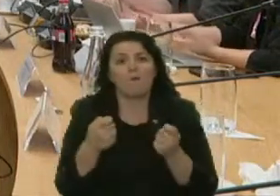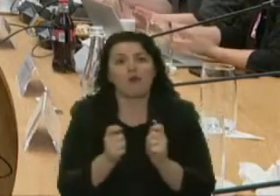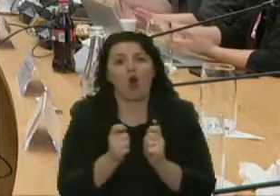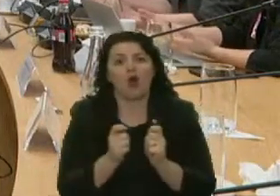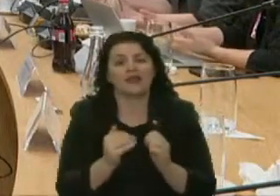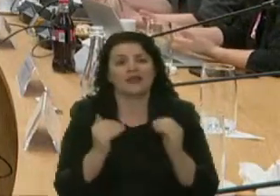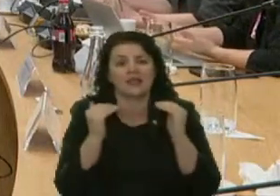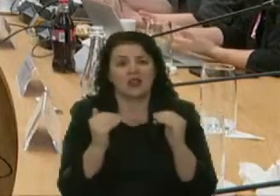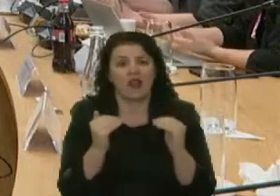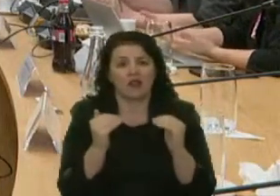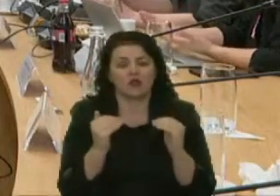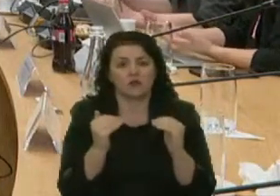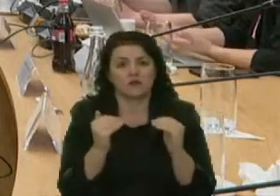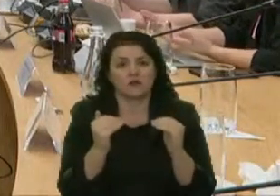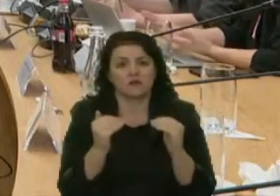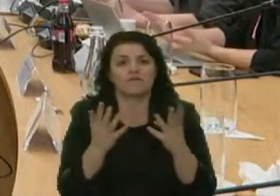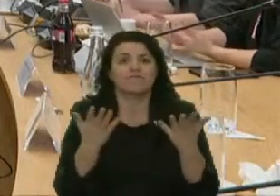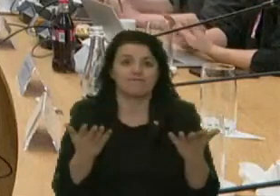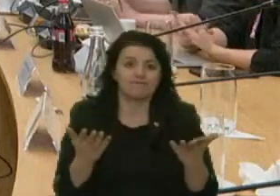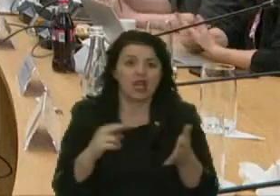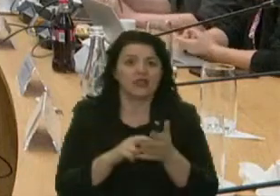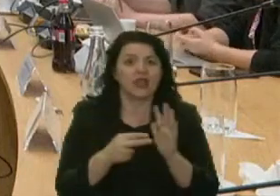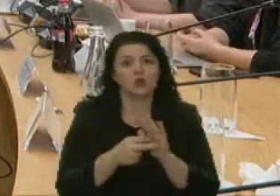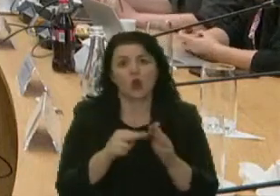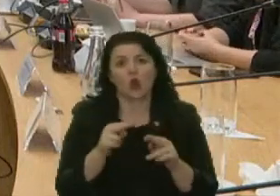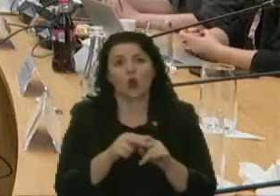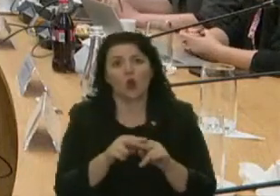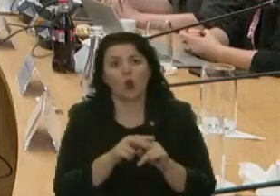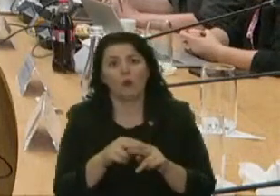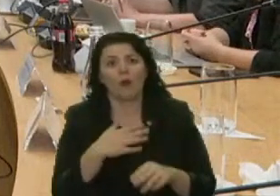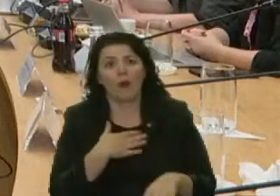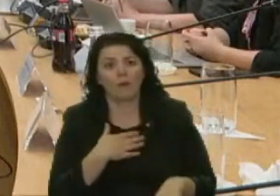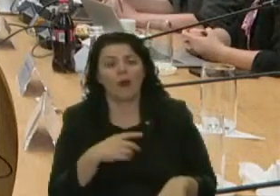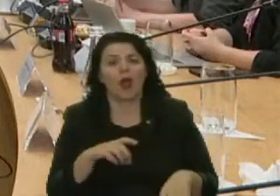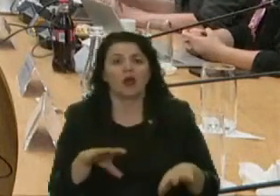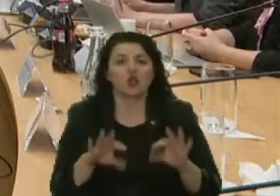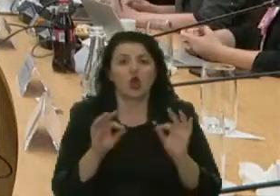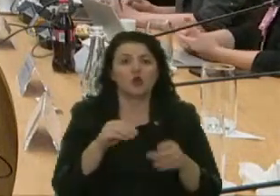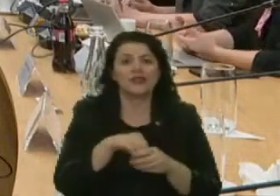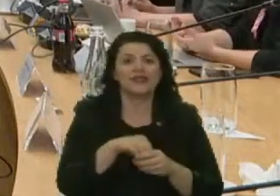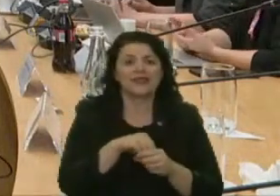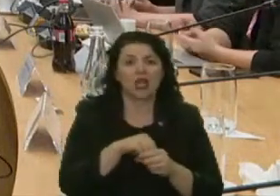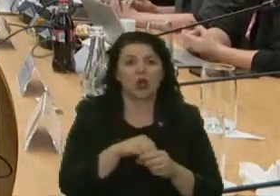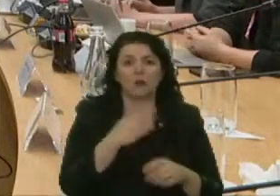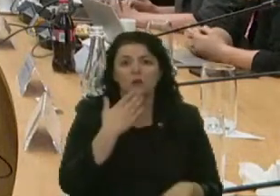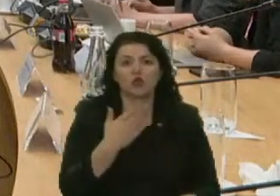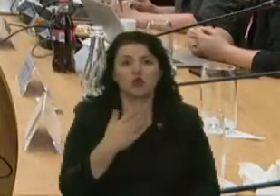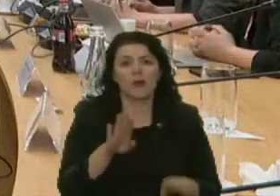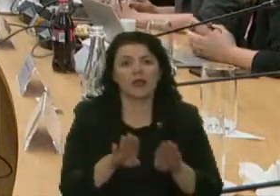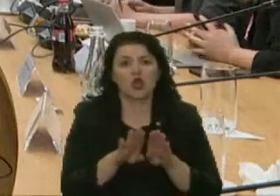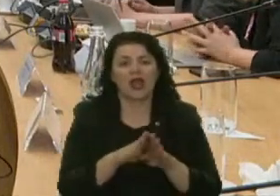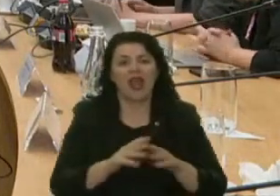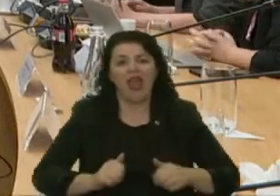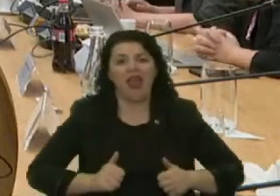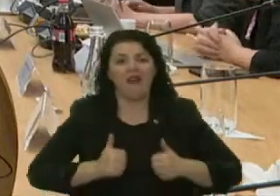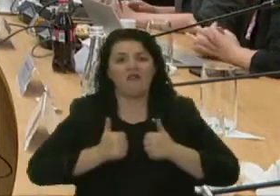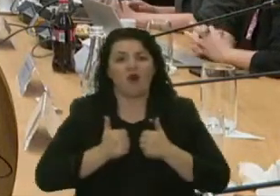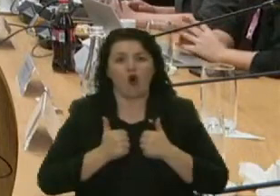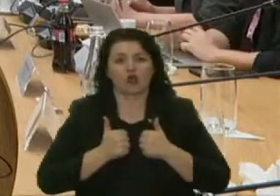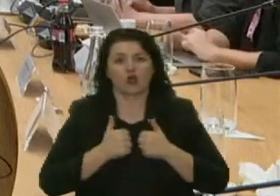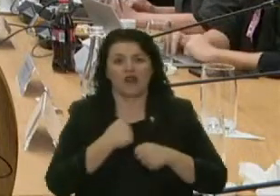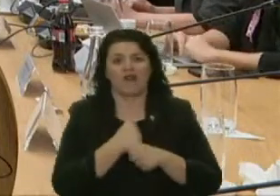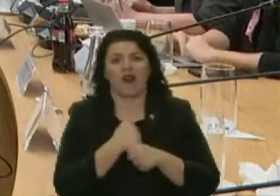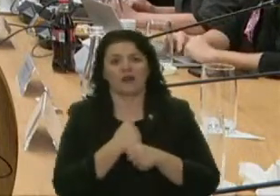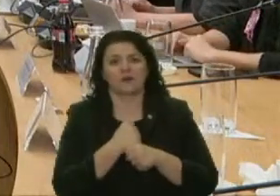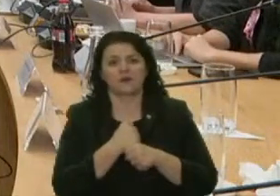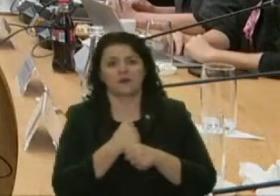nivelul maxim de posturi și atunci trebuie să mă descurc cu ce avem și să găsim soluții în interior și le Mulțumesc colegilor mei pentru efortul acesta extraordinar pe care î